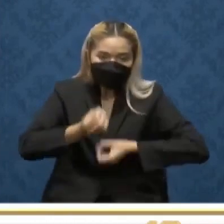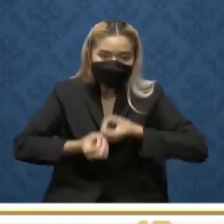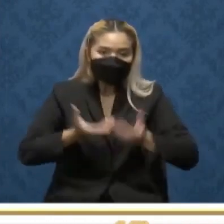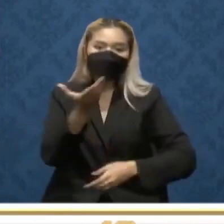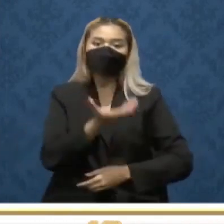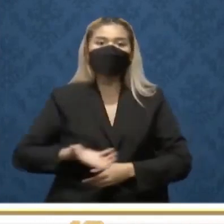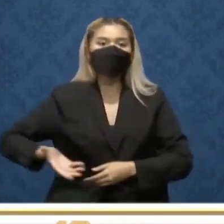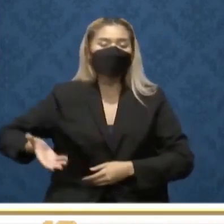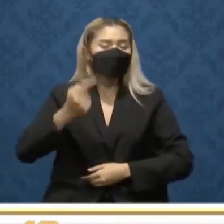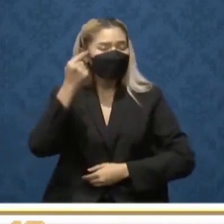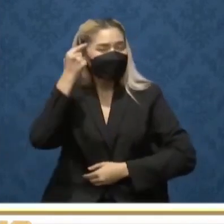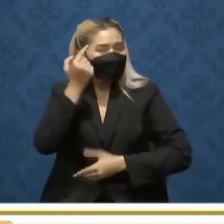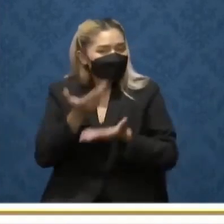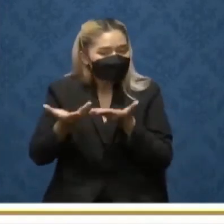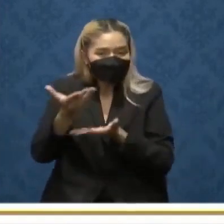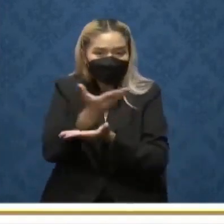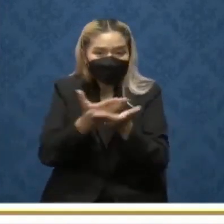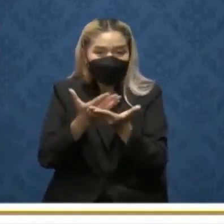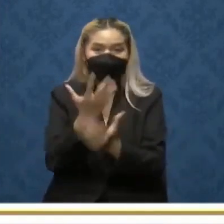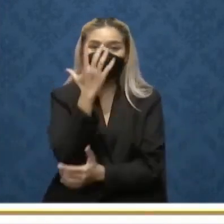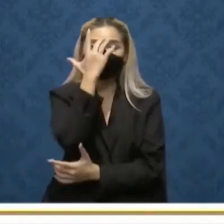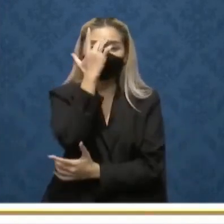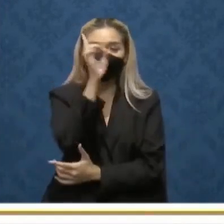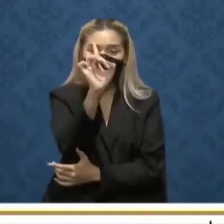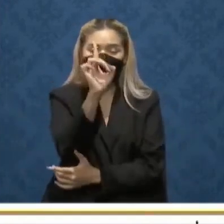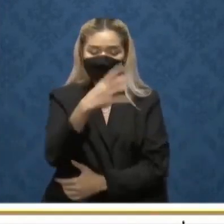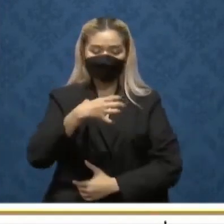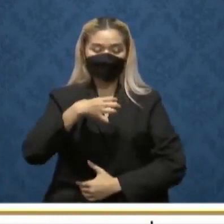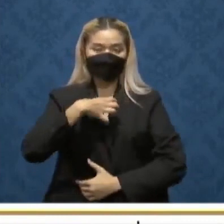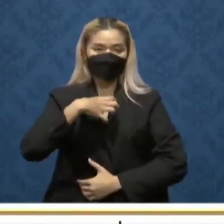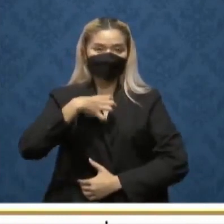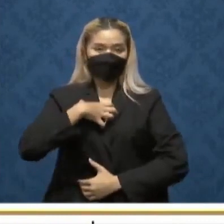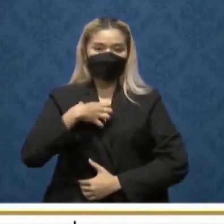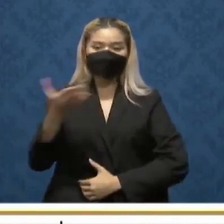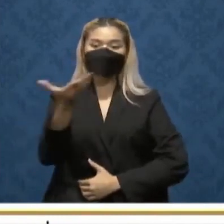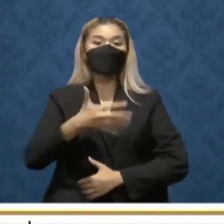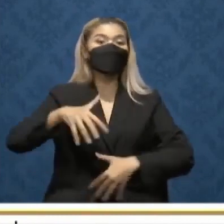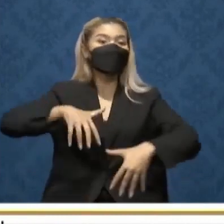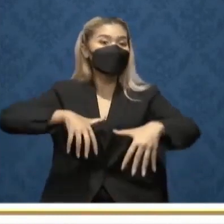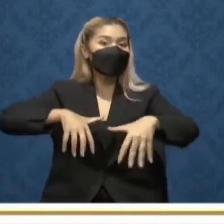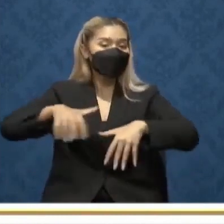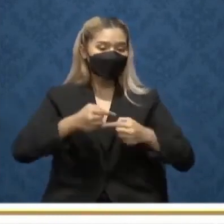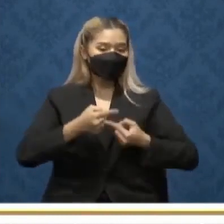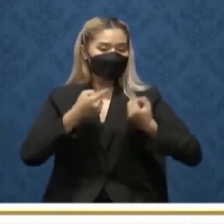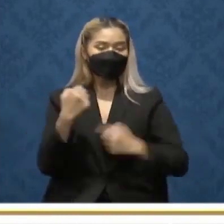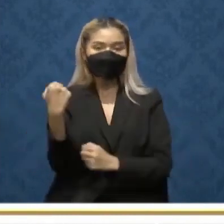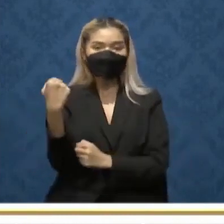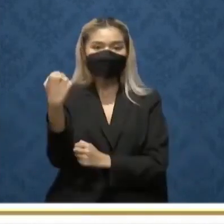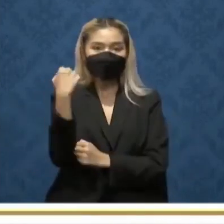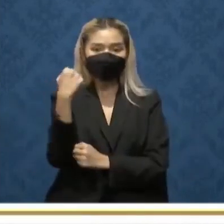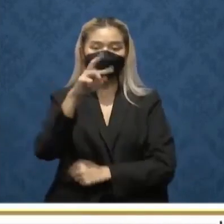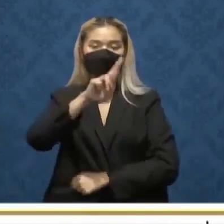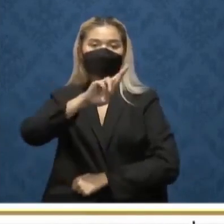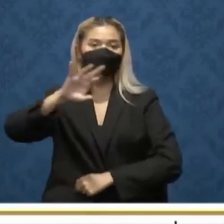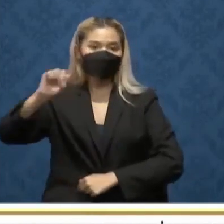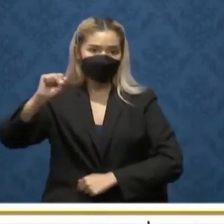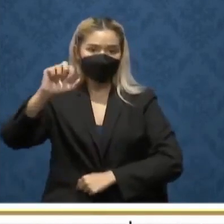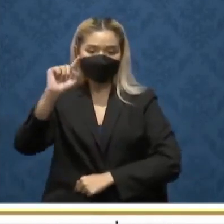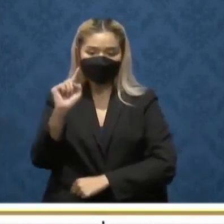ก็คือการที่เราอยากจะเห็นประชาชนกลับมามั่นใจในสภาผู้แทนราษฎรอีกครั้งห